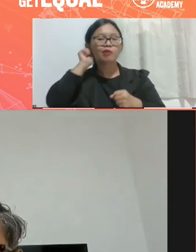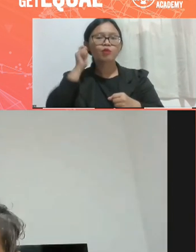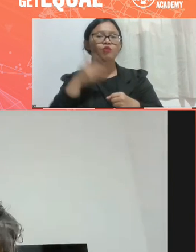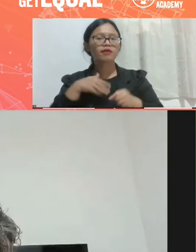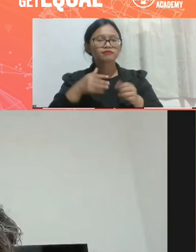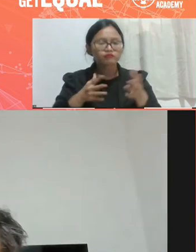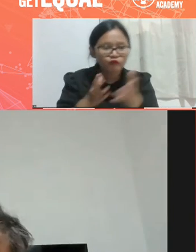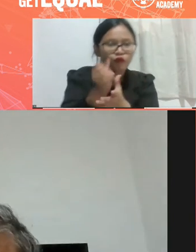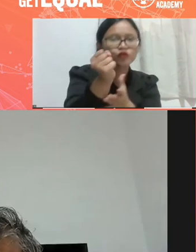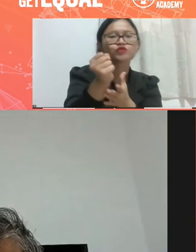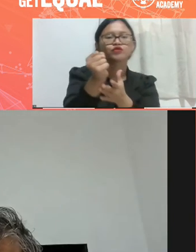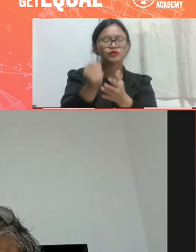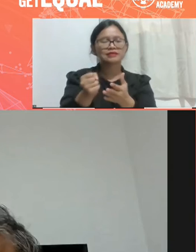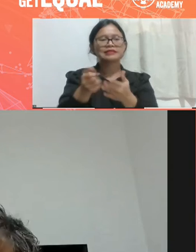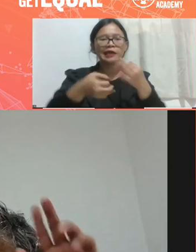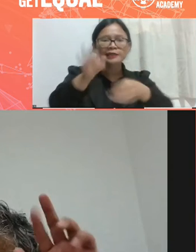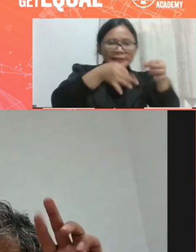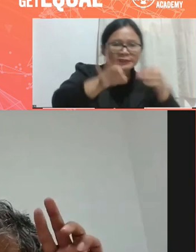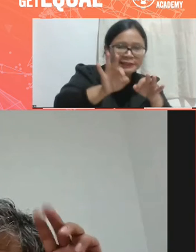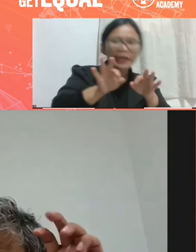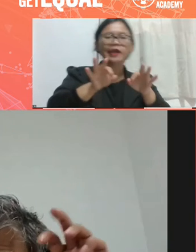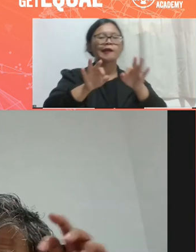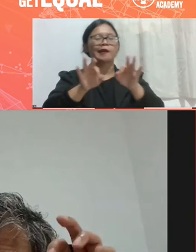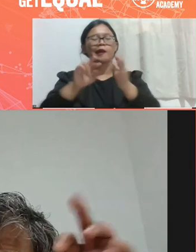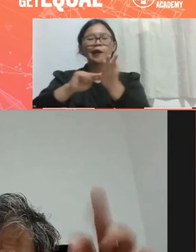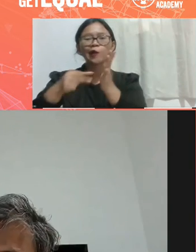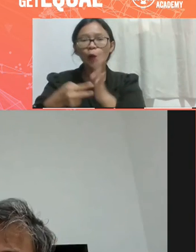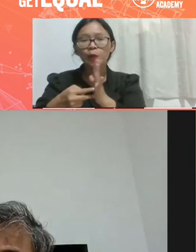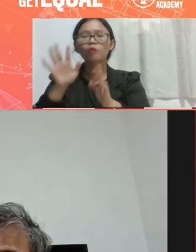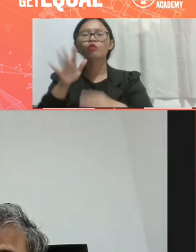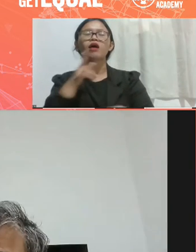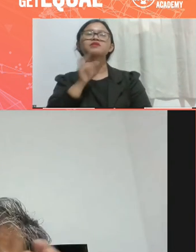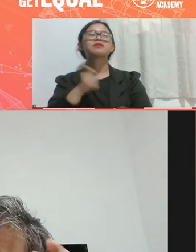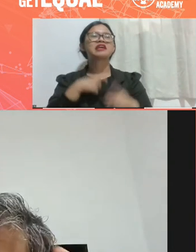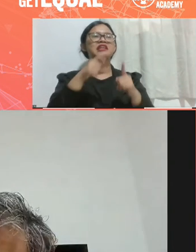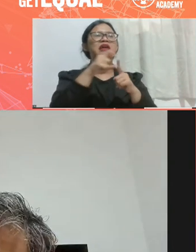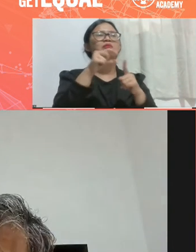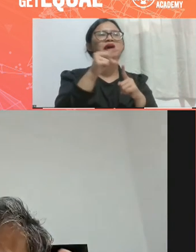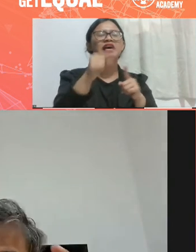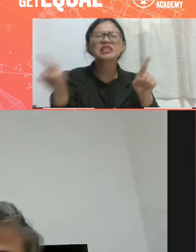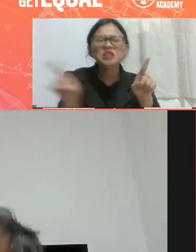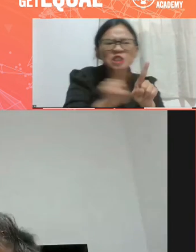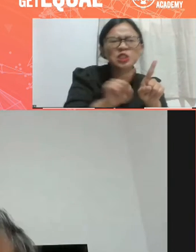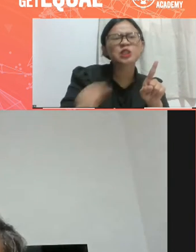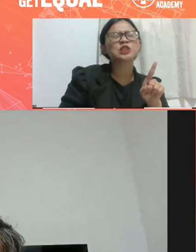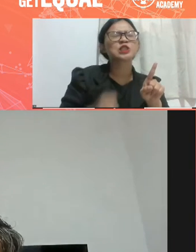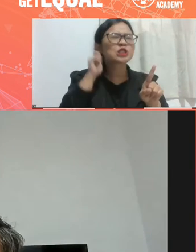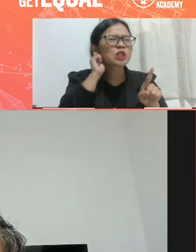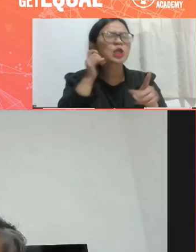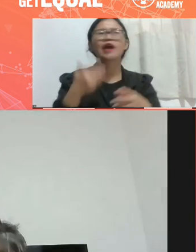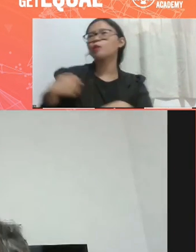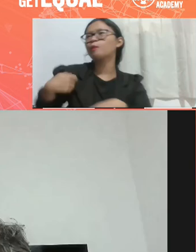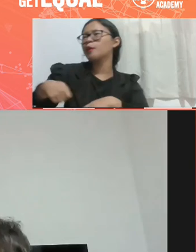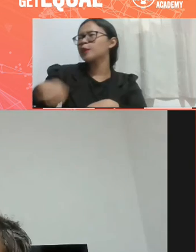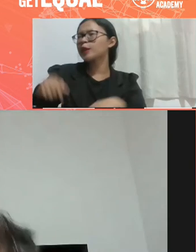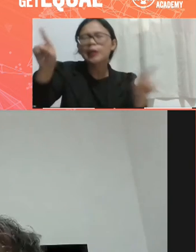itu muncul, bukan sekedar menjadi dalam tanda kutip istrinya DPR atau istrinya menteri, bukan seperti itu.